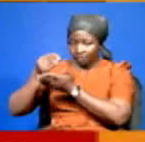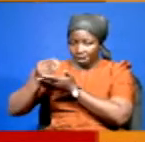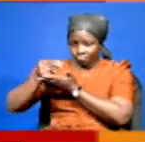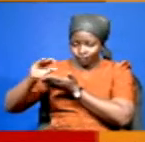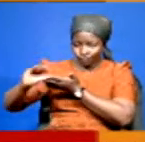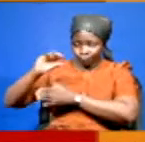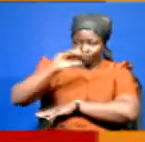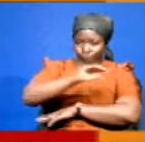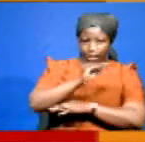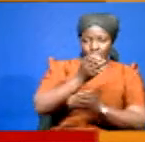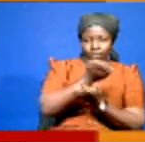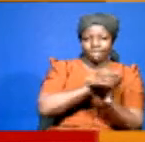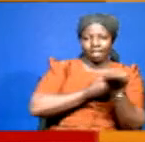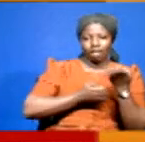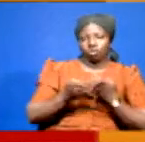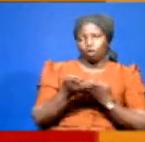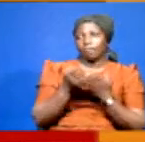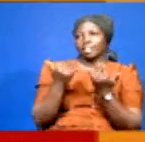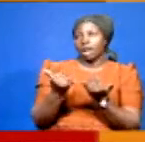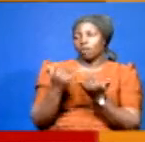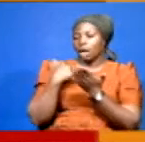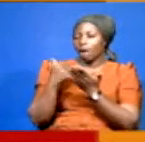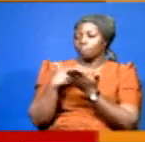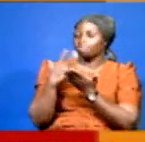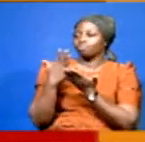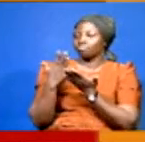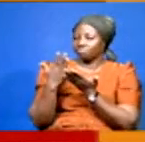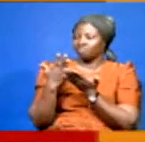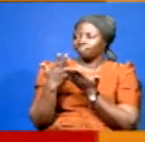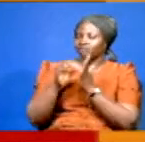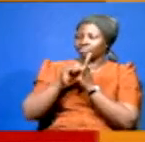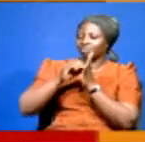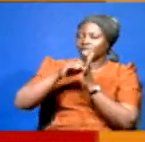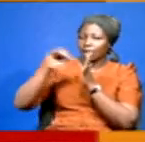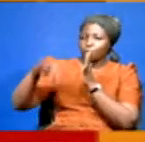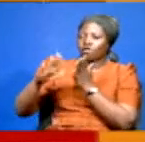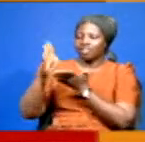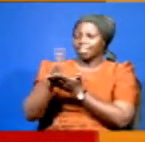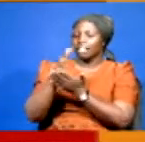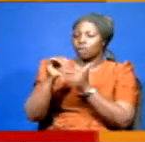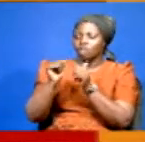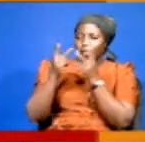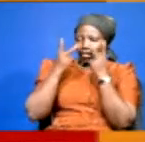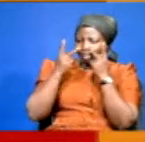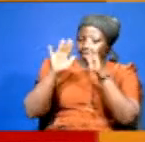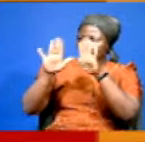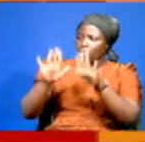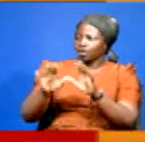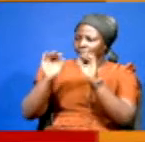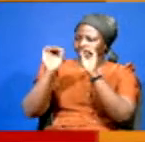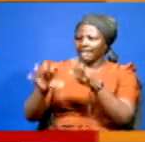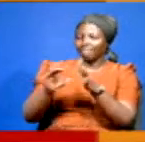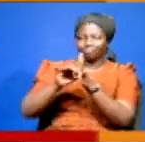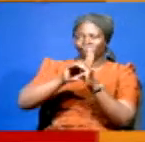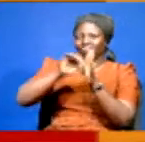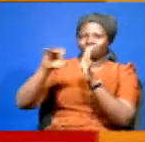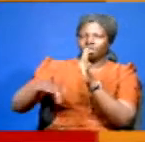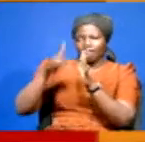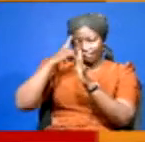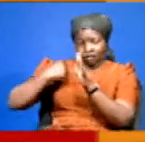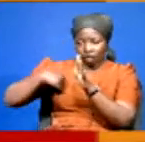za serikali ambazo tunadhania kikwetu kwamba sio muhimu sana, ili tuweze kupata ile 300 billion ya kuinject